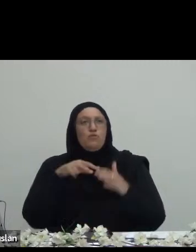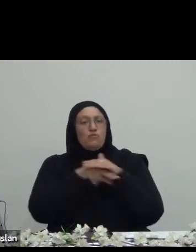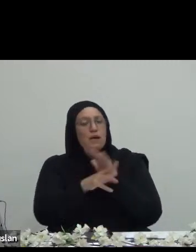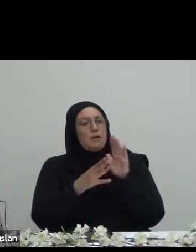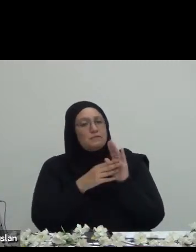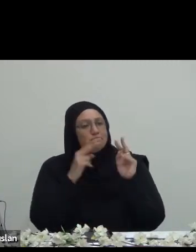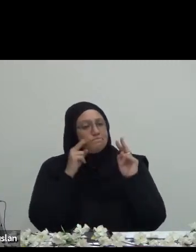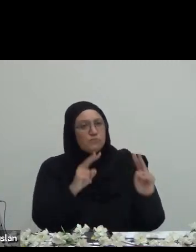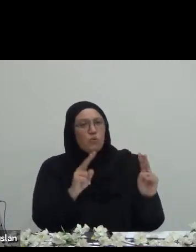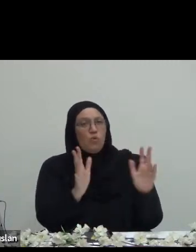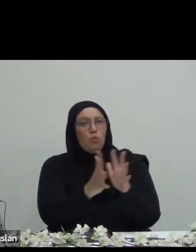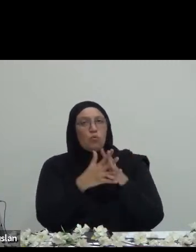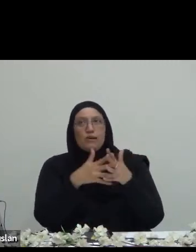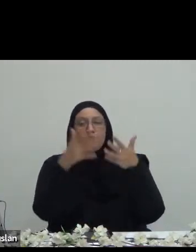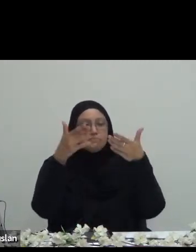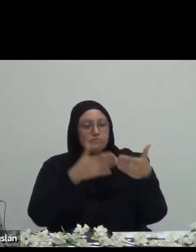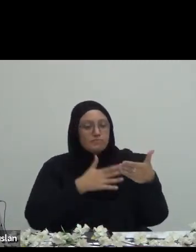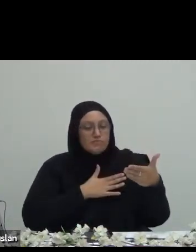الأمثال